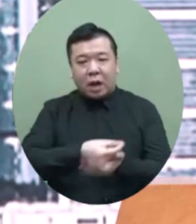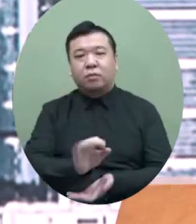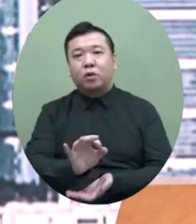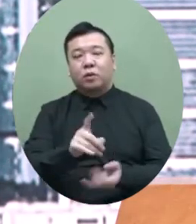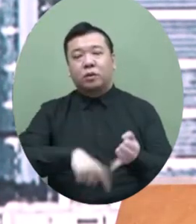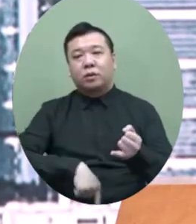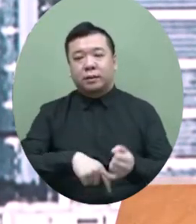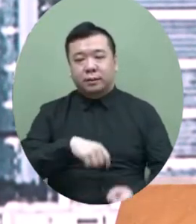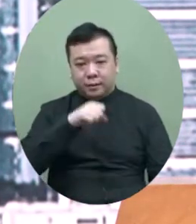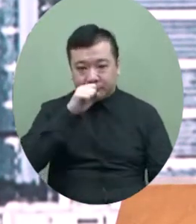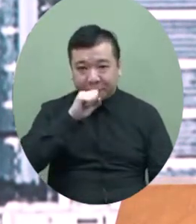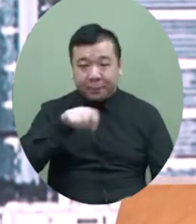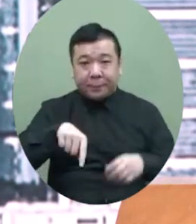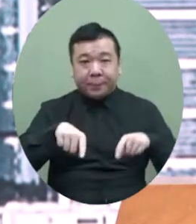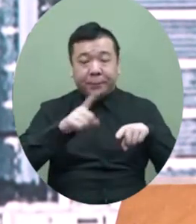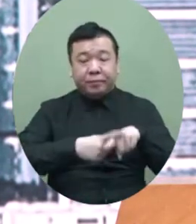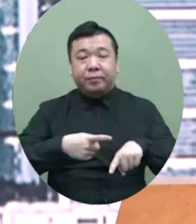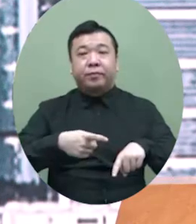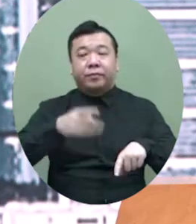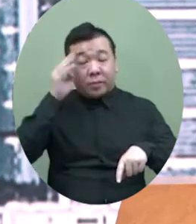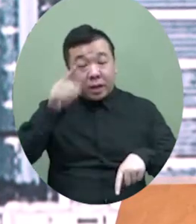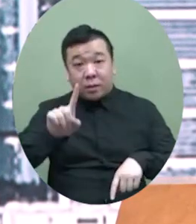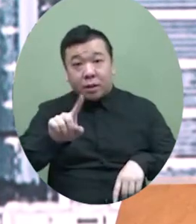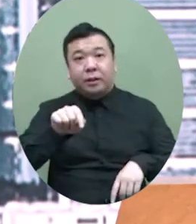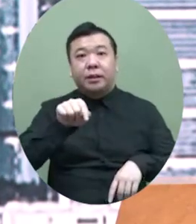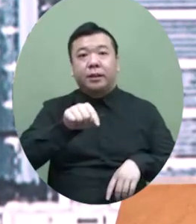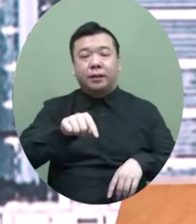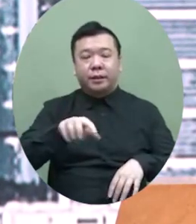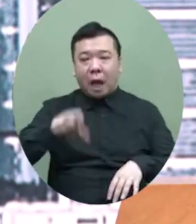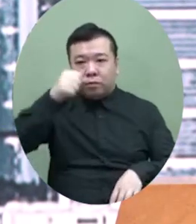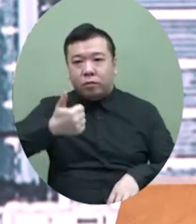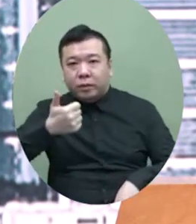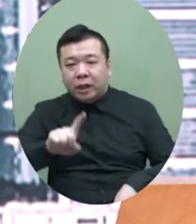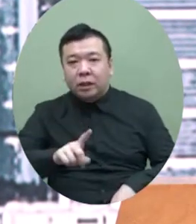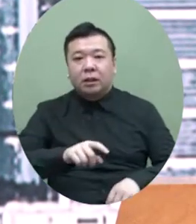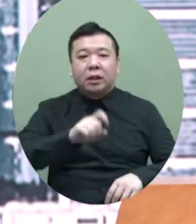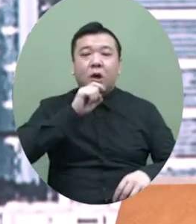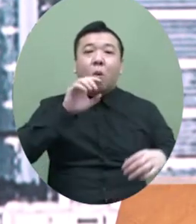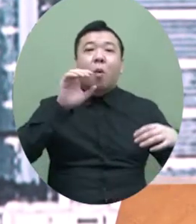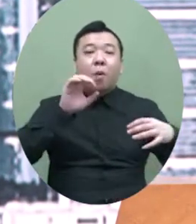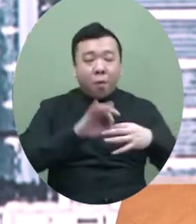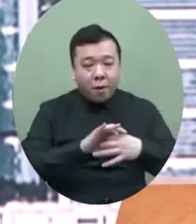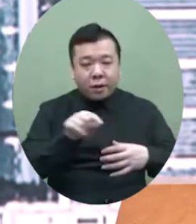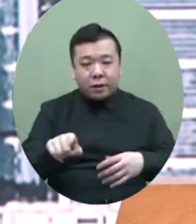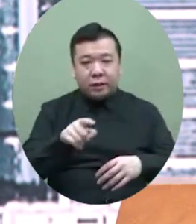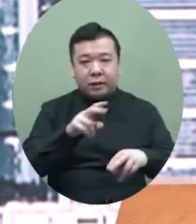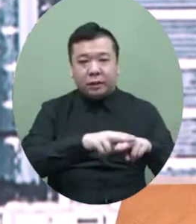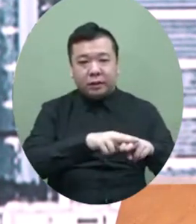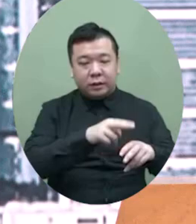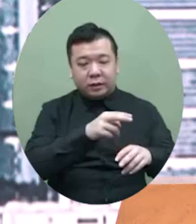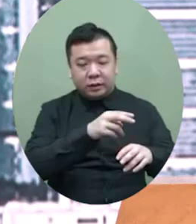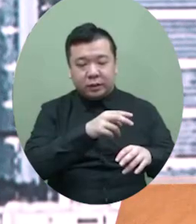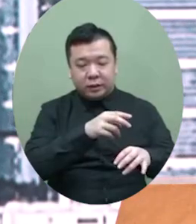嚇。咁所以就我哋而家去希望盡快攞到嘅咧，就係有關呢啲內地疫苗嘅數